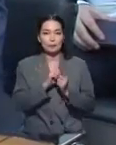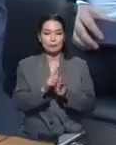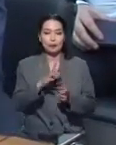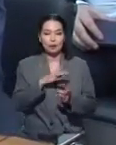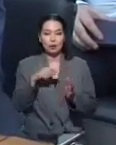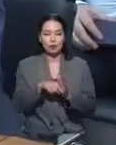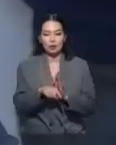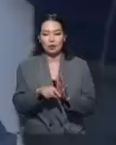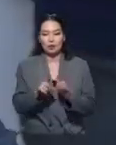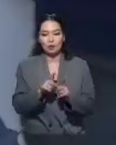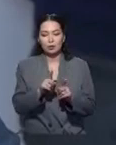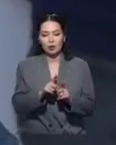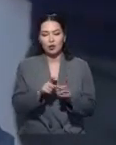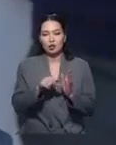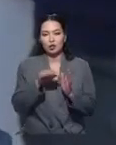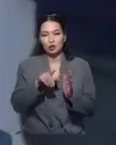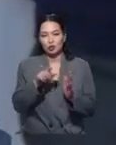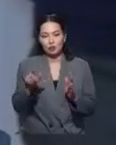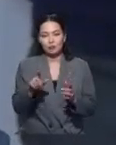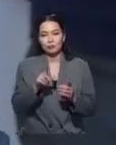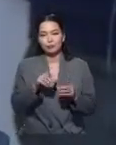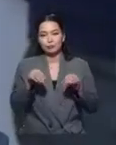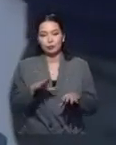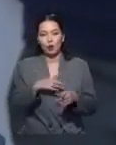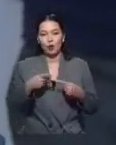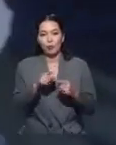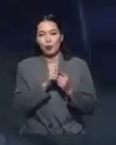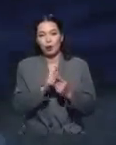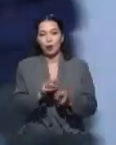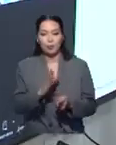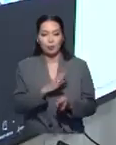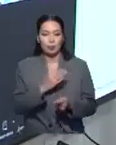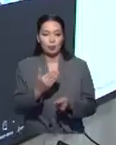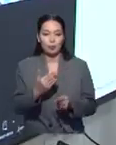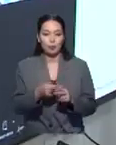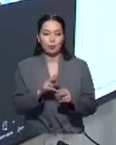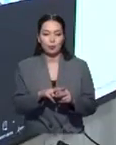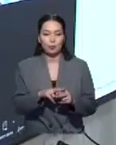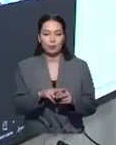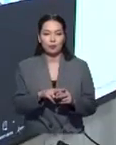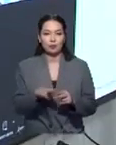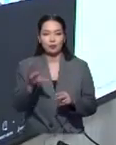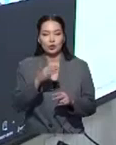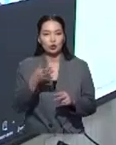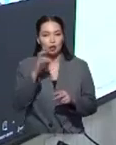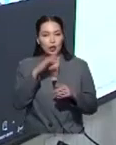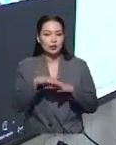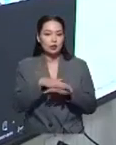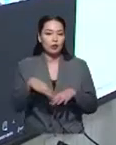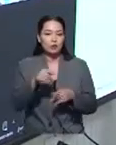порядка 65 тысяч человек. Общественные приемные партии Аманат становятся связующим мостом между руководителями государственных органов